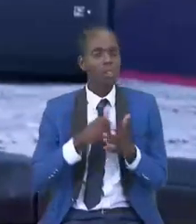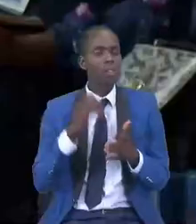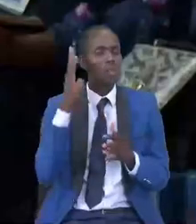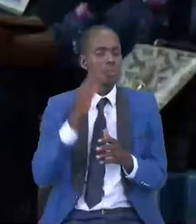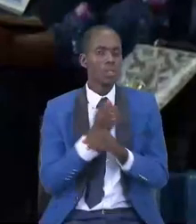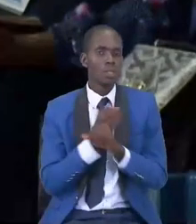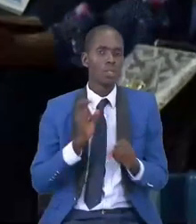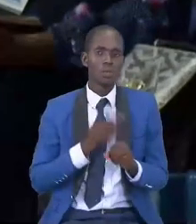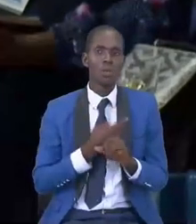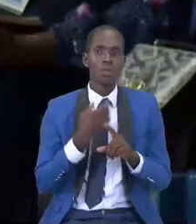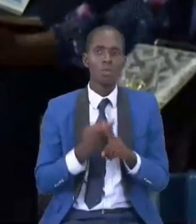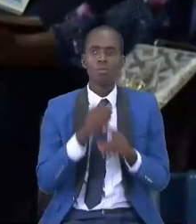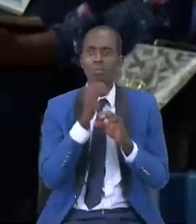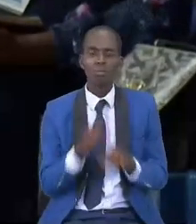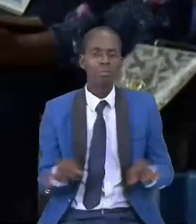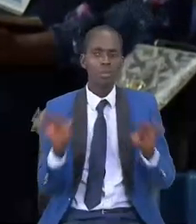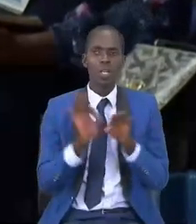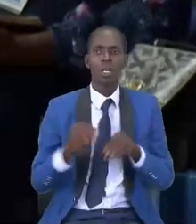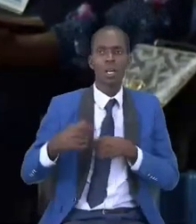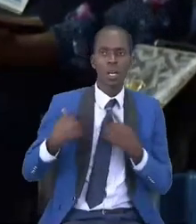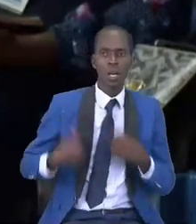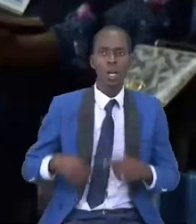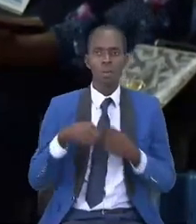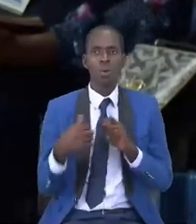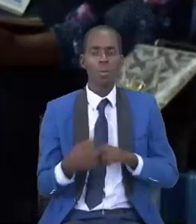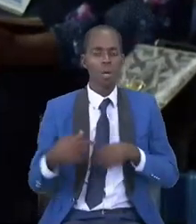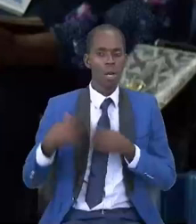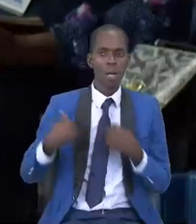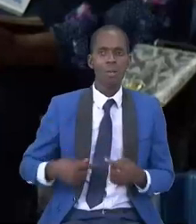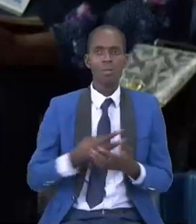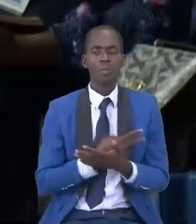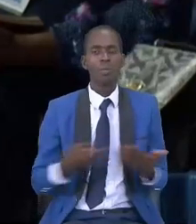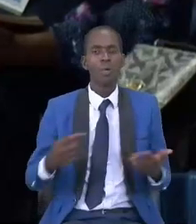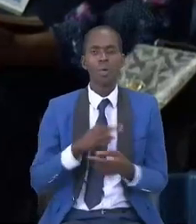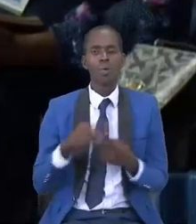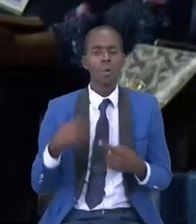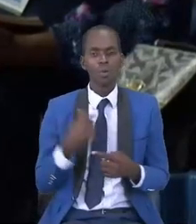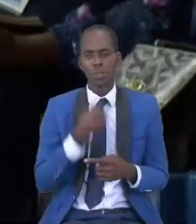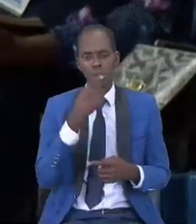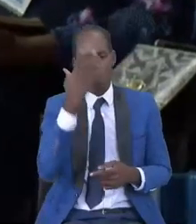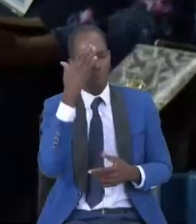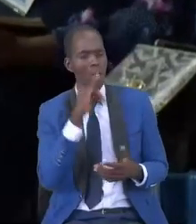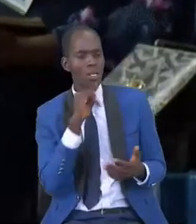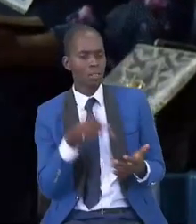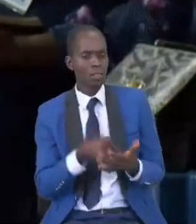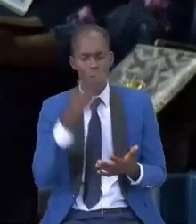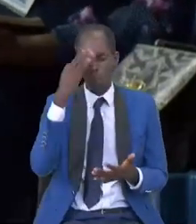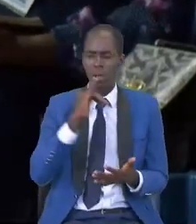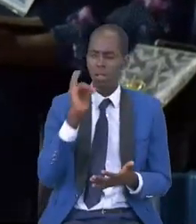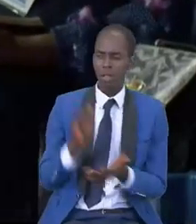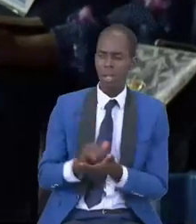cardiaques. Ça va nous garder des problèmes. Ah, pourquoi ceci? Pourquoi cela? Pourquoi cela? Je ne comprends pas ceci, je ne comprends pas